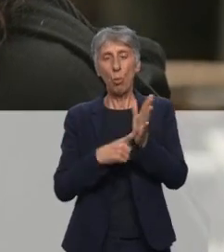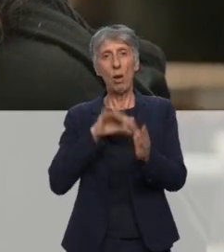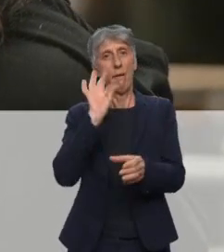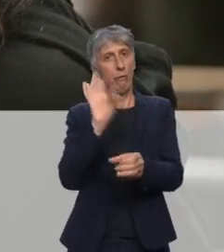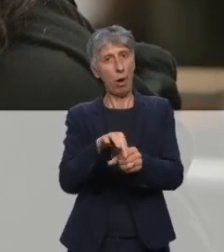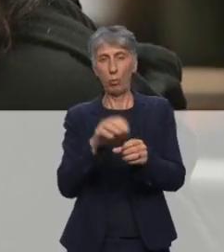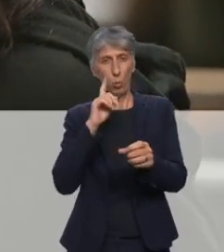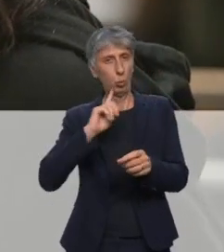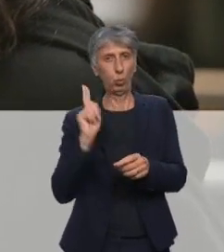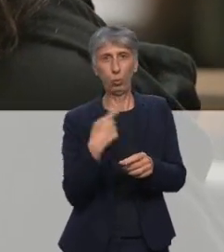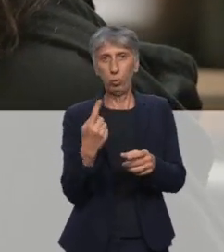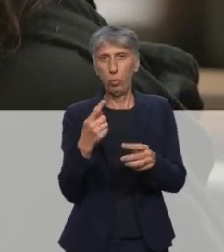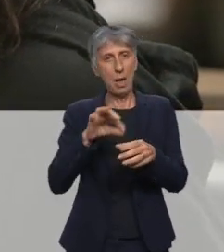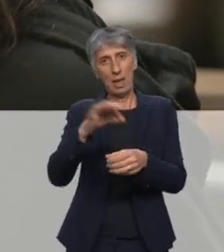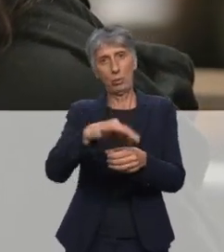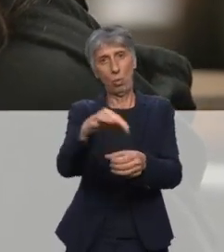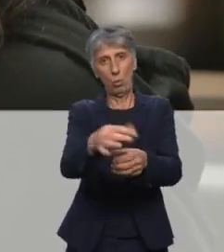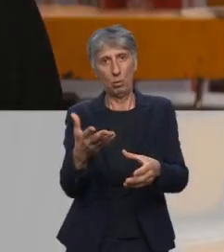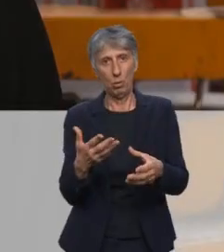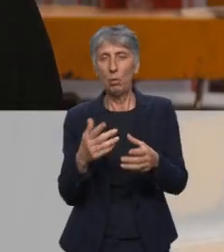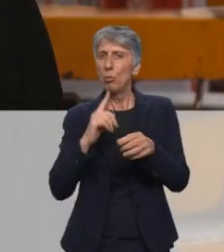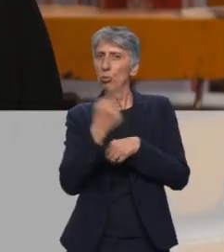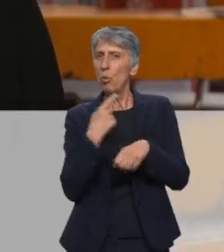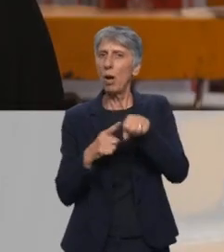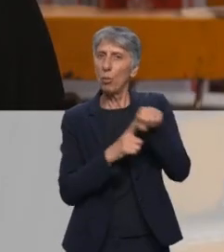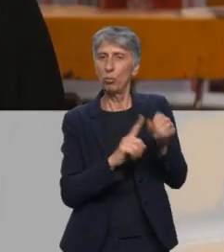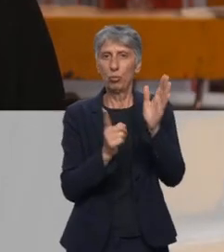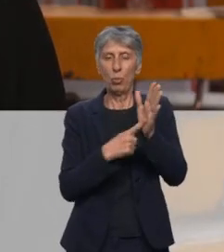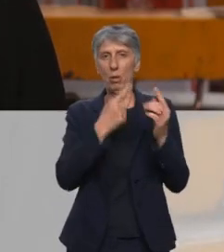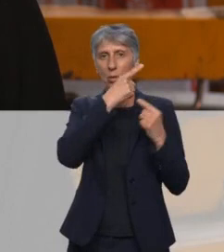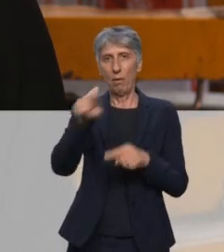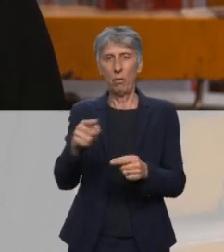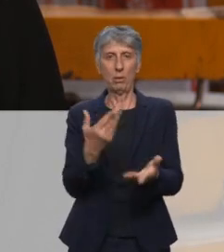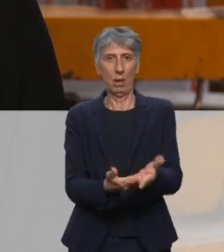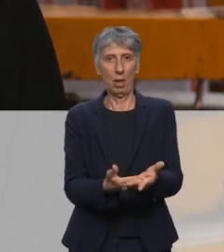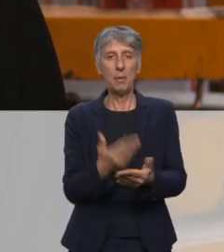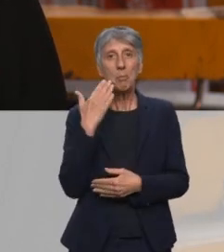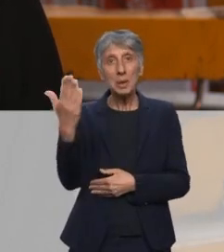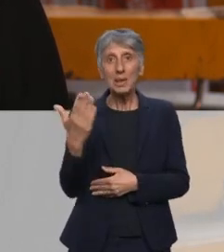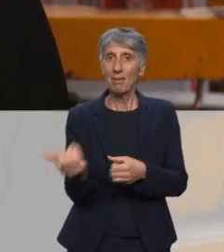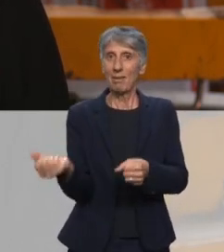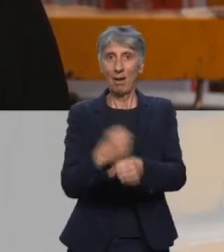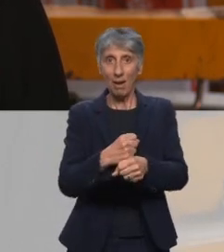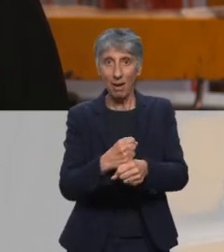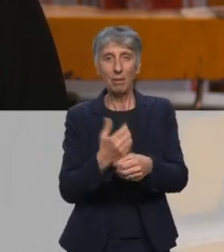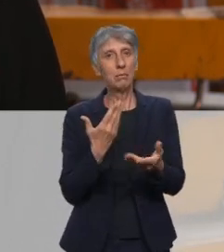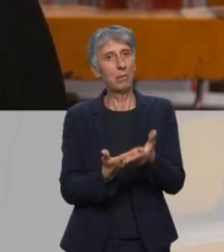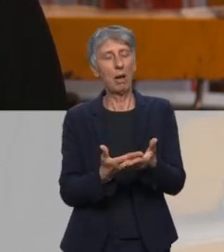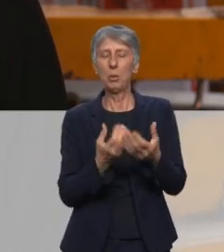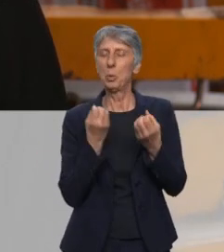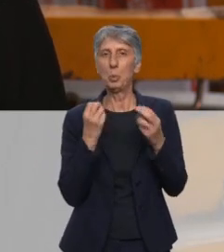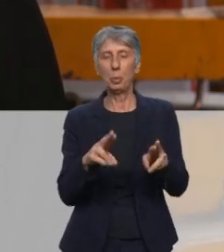aussi droit de vote à toutes les élections. Toute la gauche devrait défendre cette mesure qui, si elle était mise en